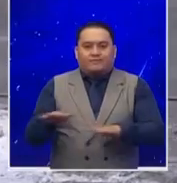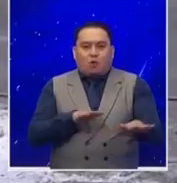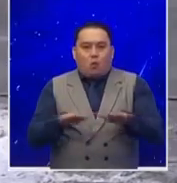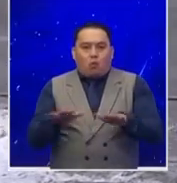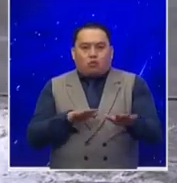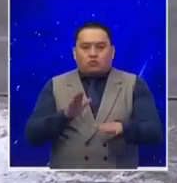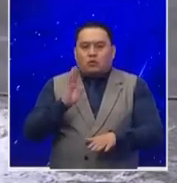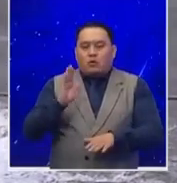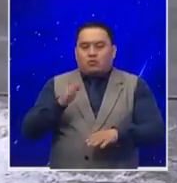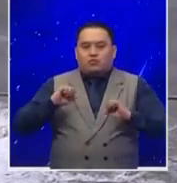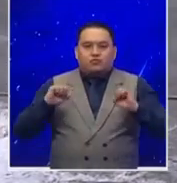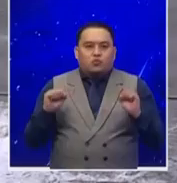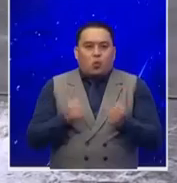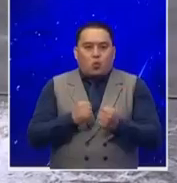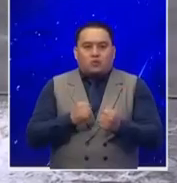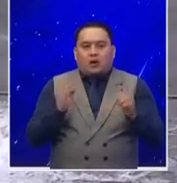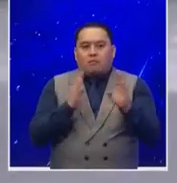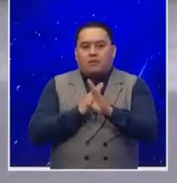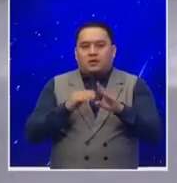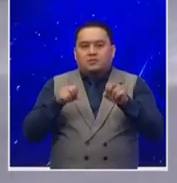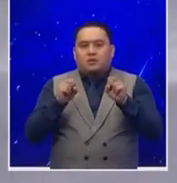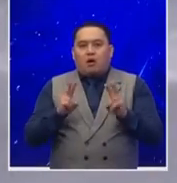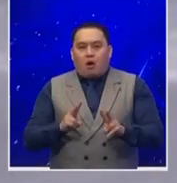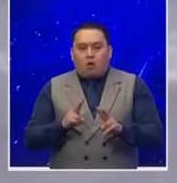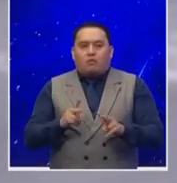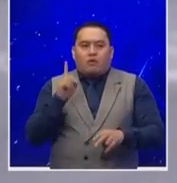Күн райының суытуына байланысты қазгидромет мамандары әзірше